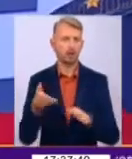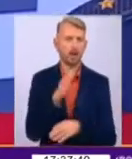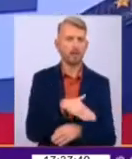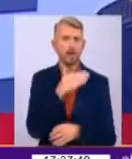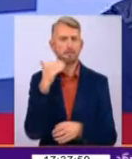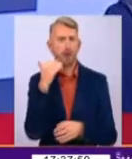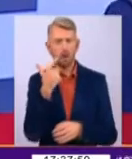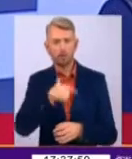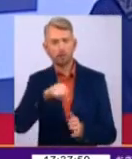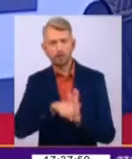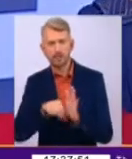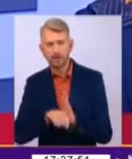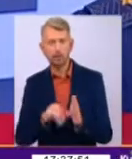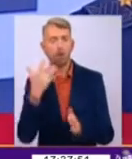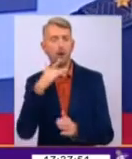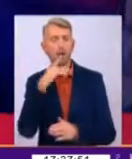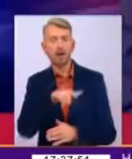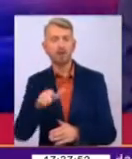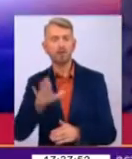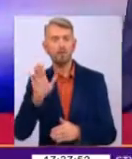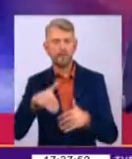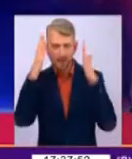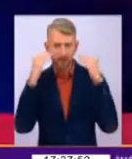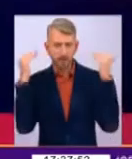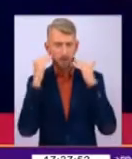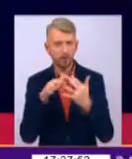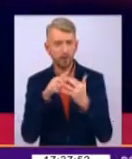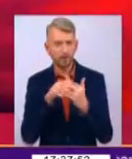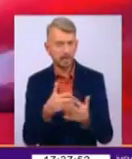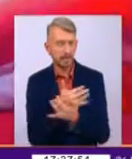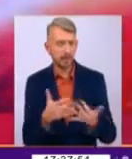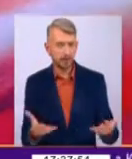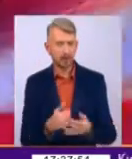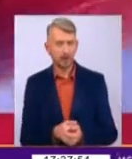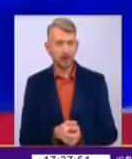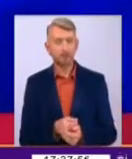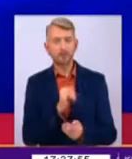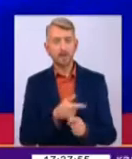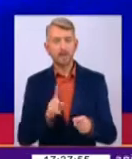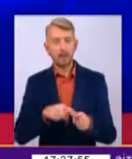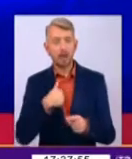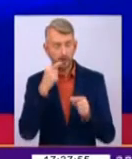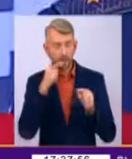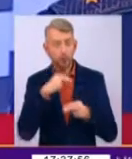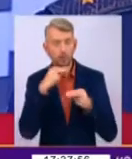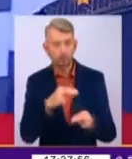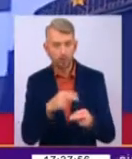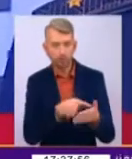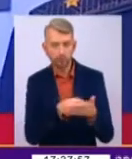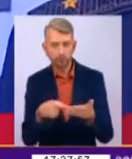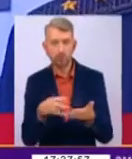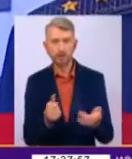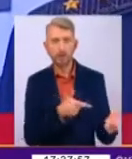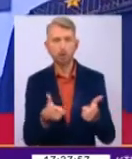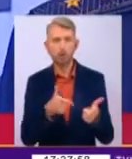багато суїцидів у американців після В'єтнамської війни і таке інше. І оце я звертаю увагу на підготовку